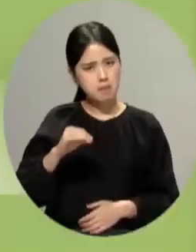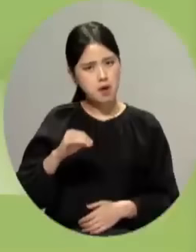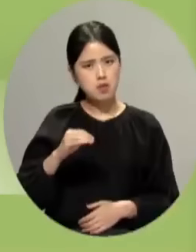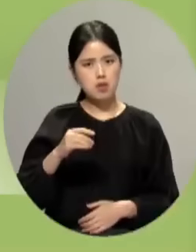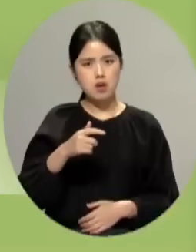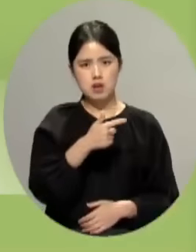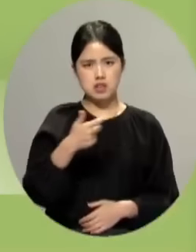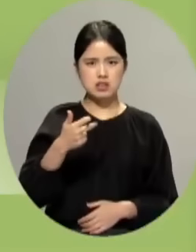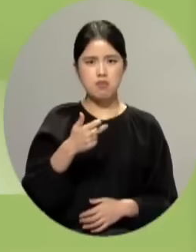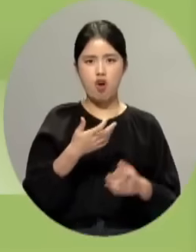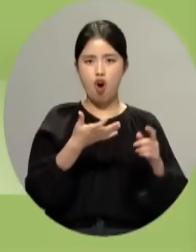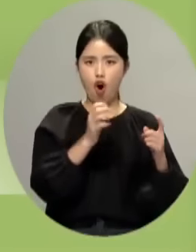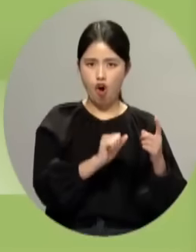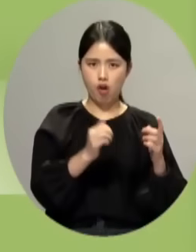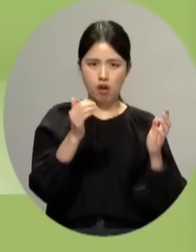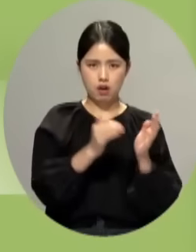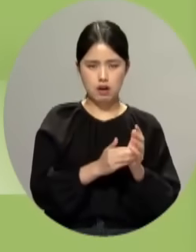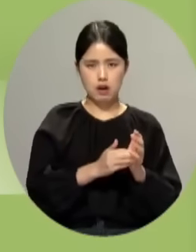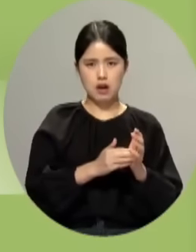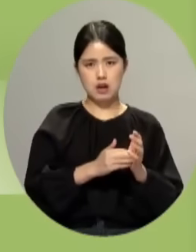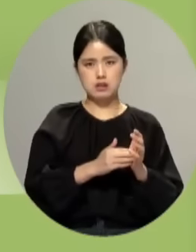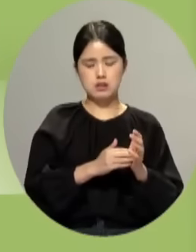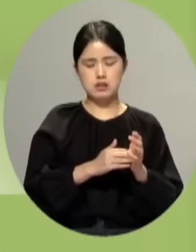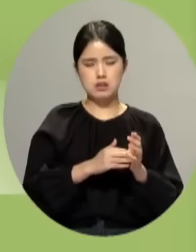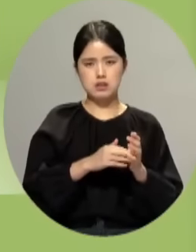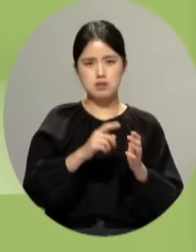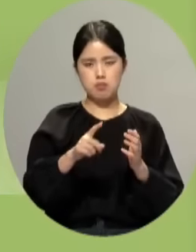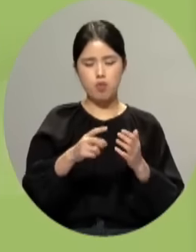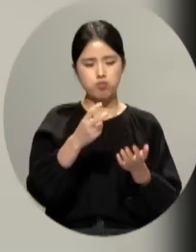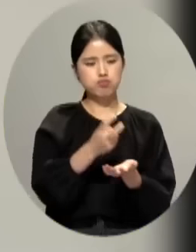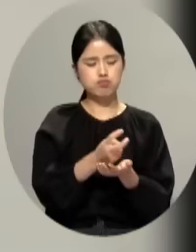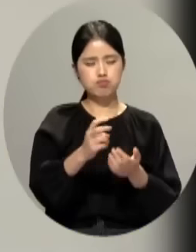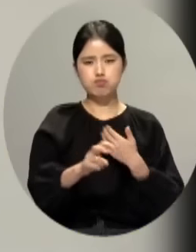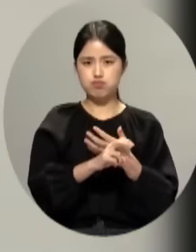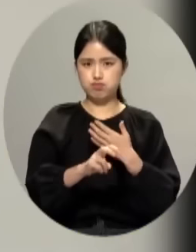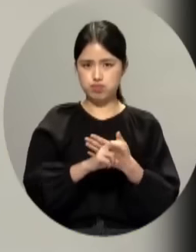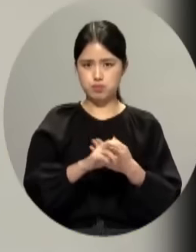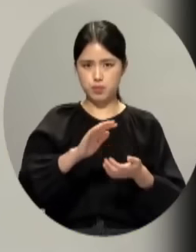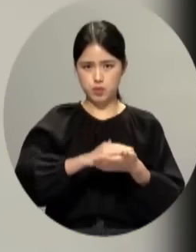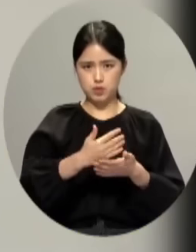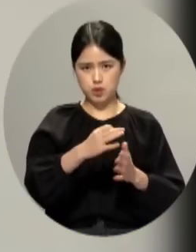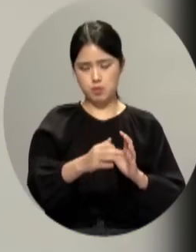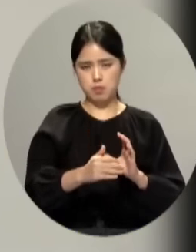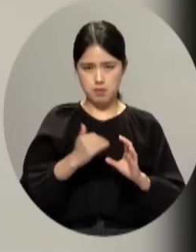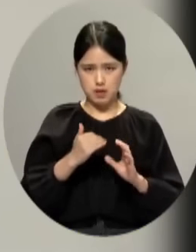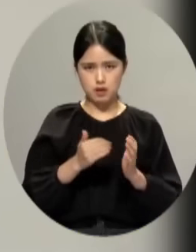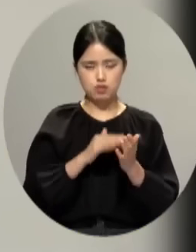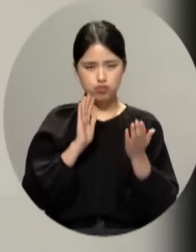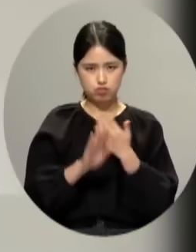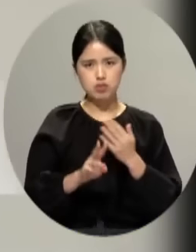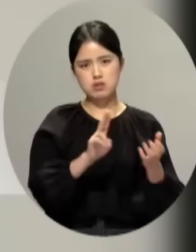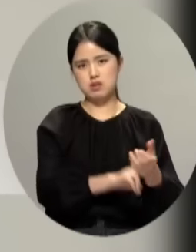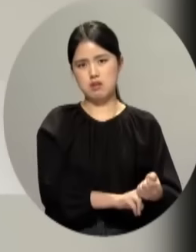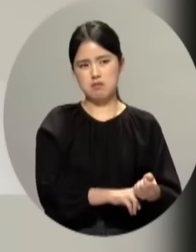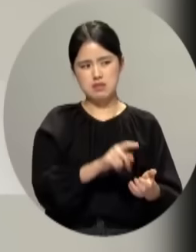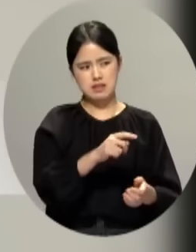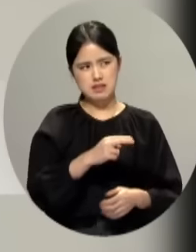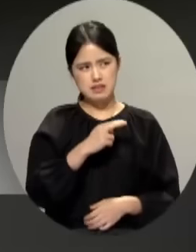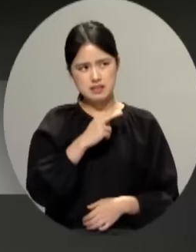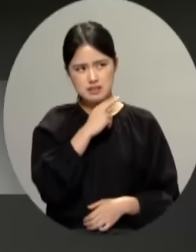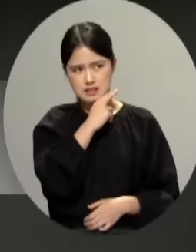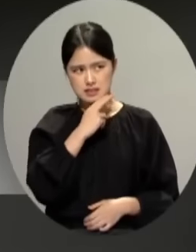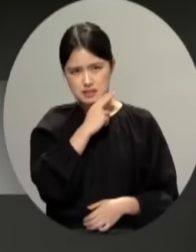원까지 대포통장으로 입금받은 뒤 잠적해버린 겁니다. 사기 아니냐고 따지는 초기 투자자들에게는